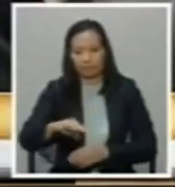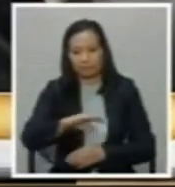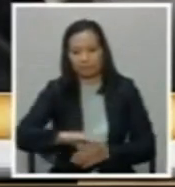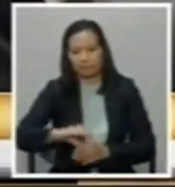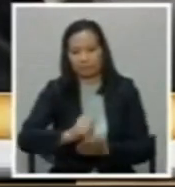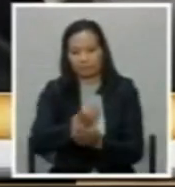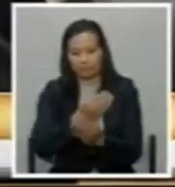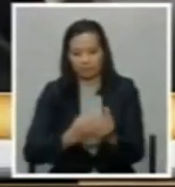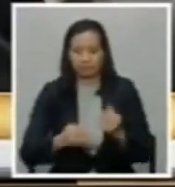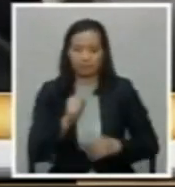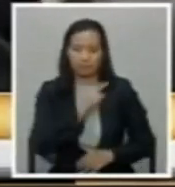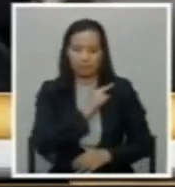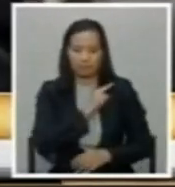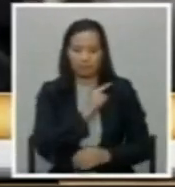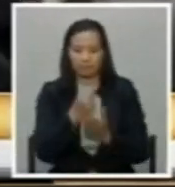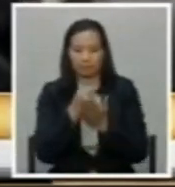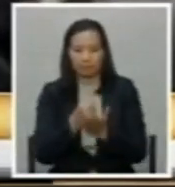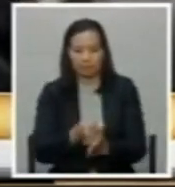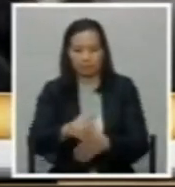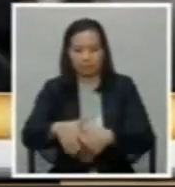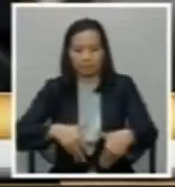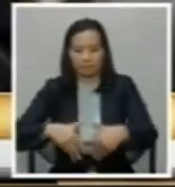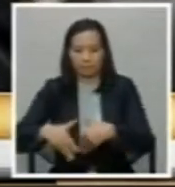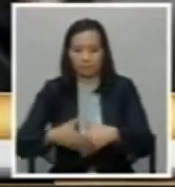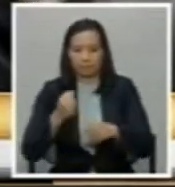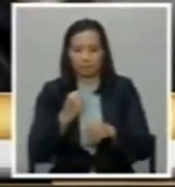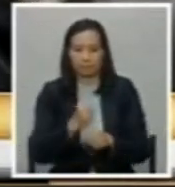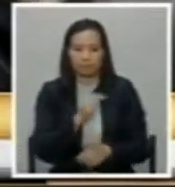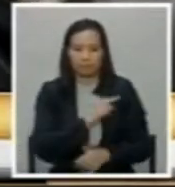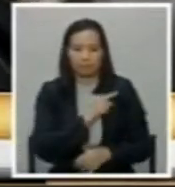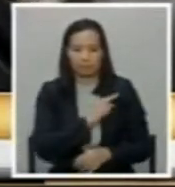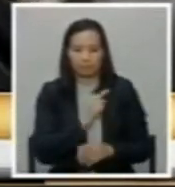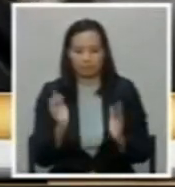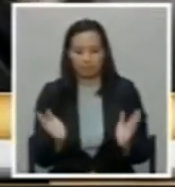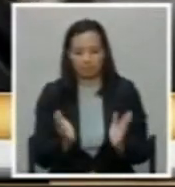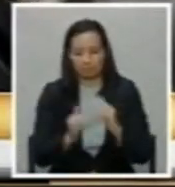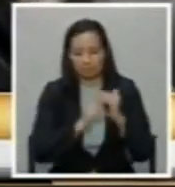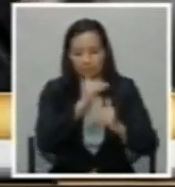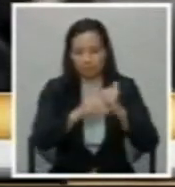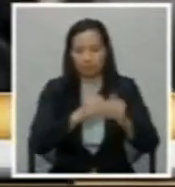าได้ทำหน้าที่เพื่อช่วยท่านทำหน้าที่ในการสร้างความมั่นคงให้กับประชาชนต่อไป